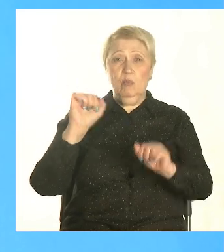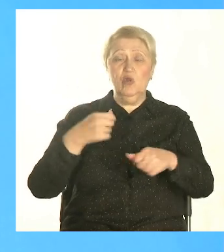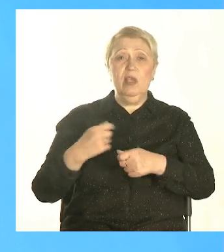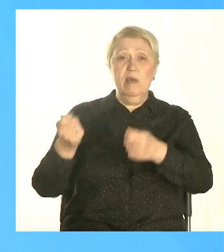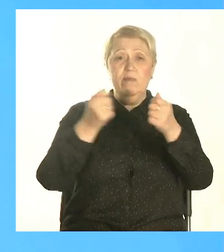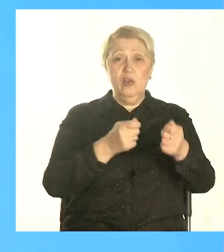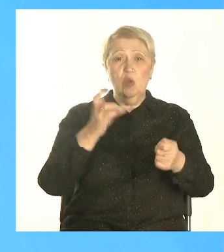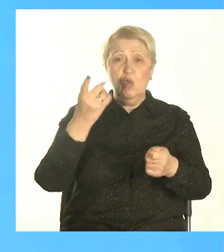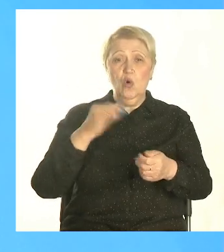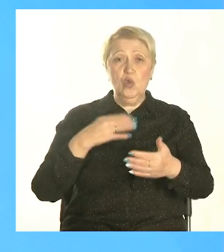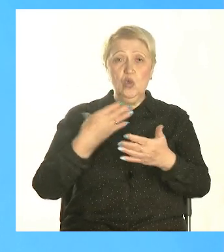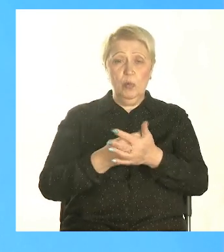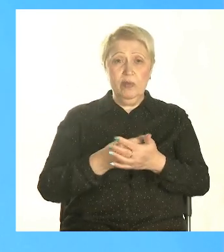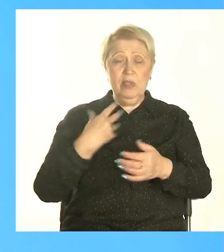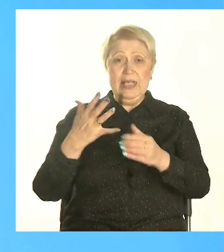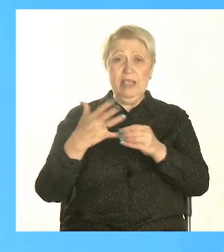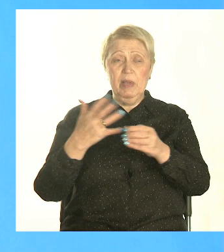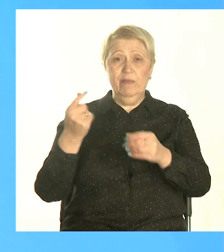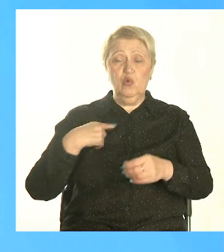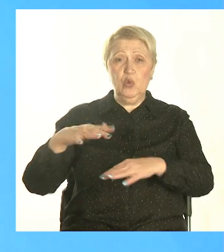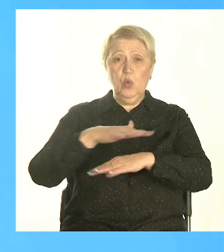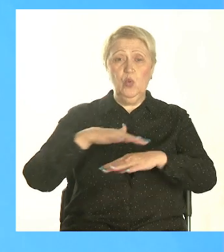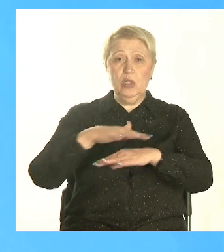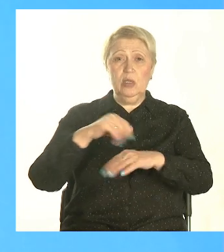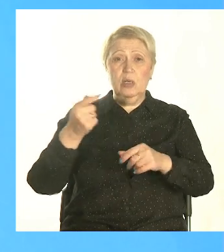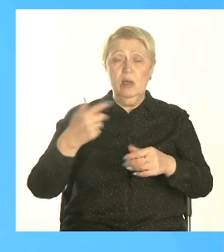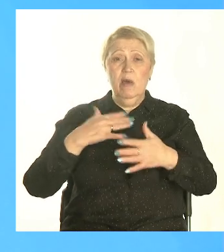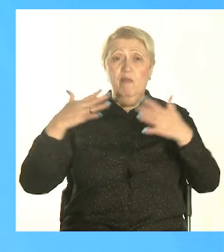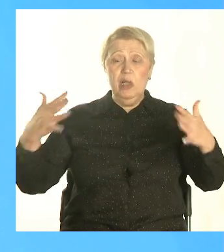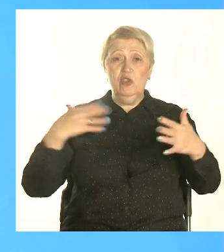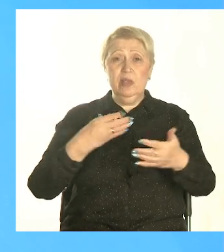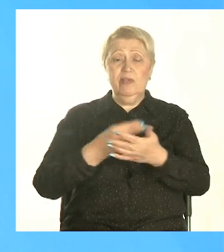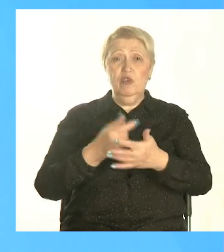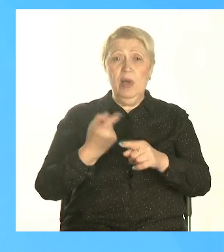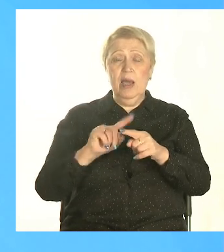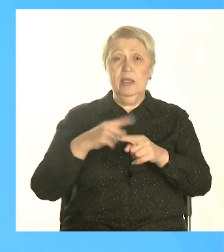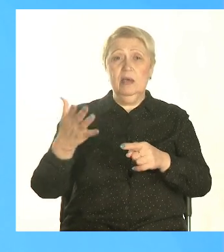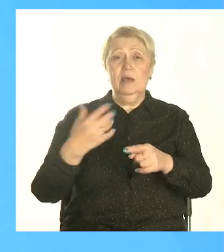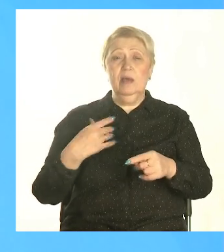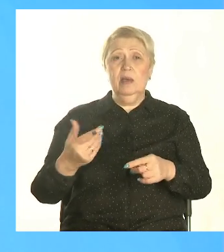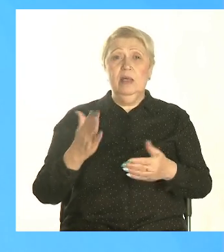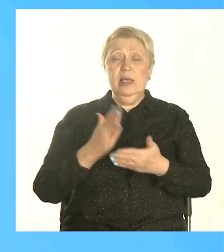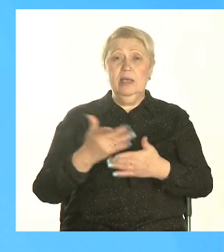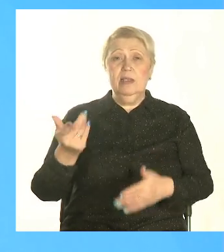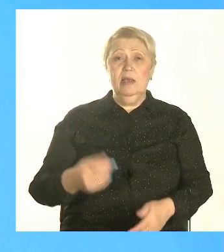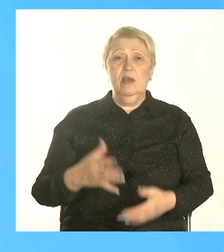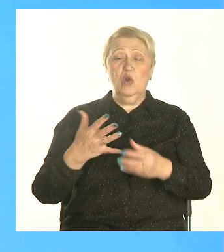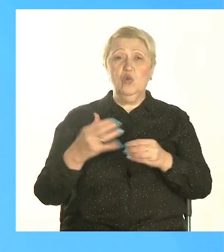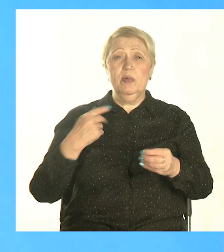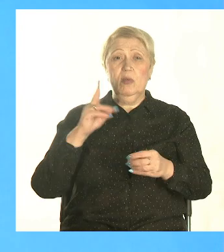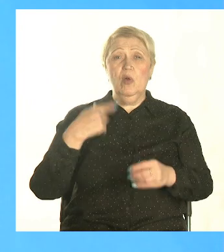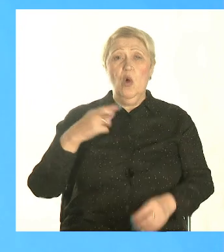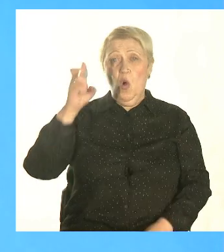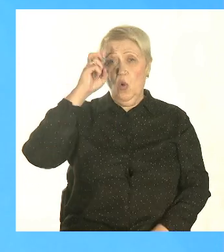собственнику земельного участка, в большинстве своем это органы местного самоуправления, на которые либо собственность, либо которая